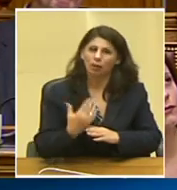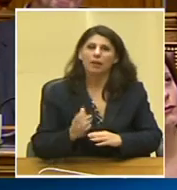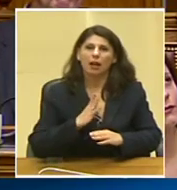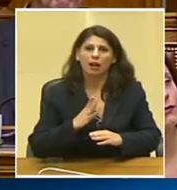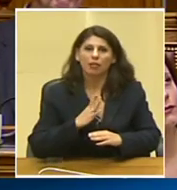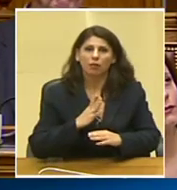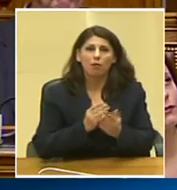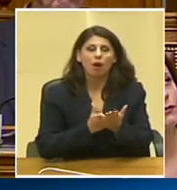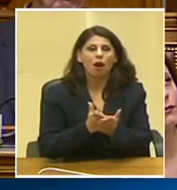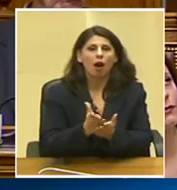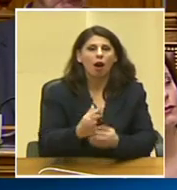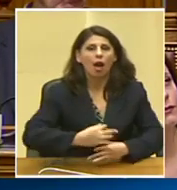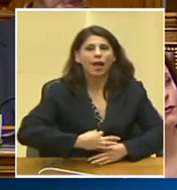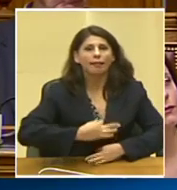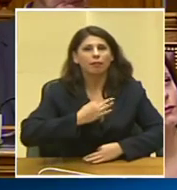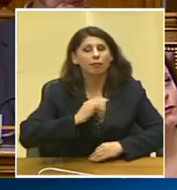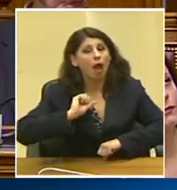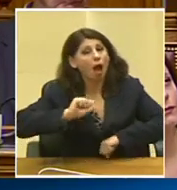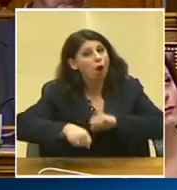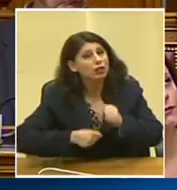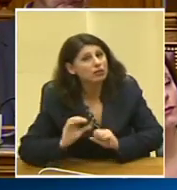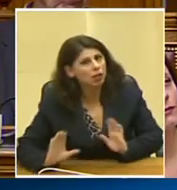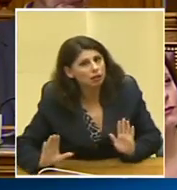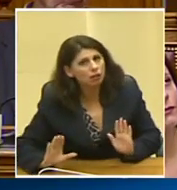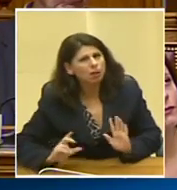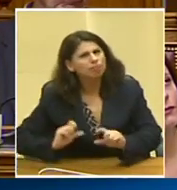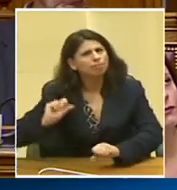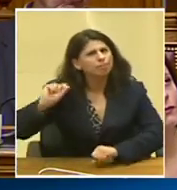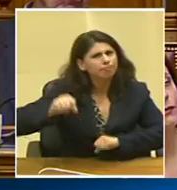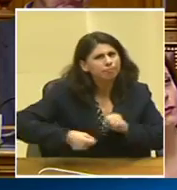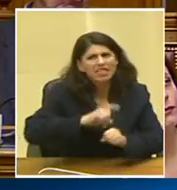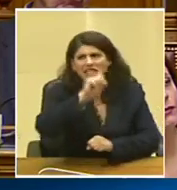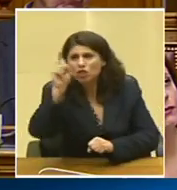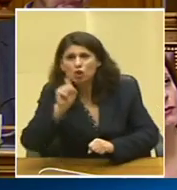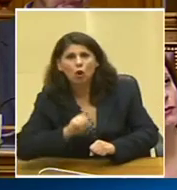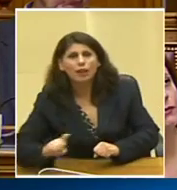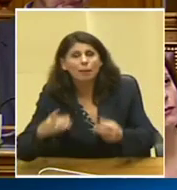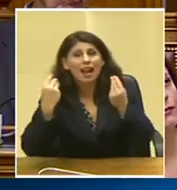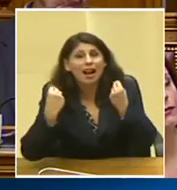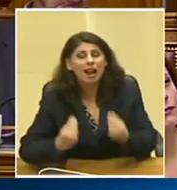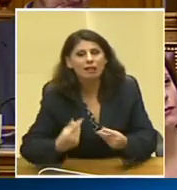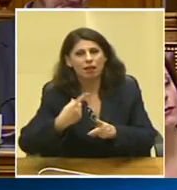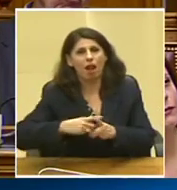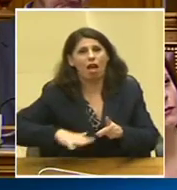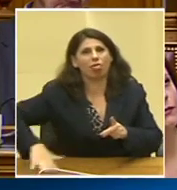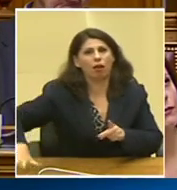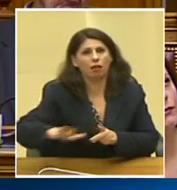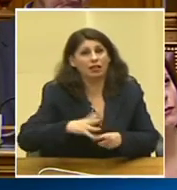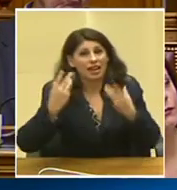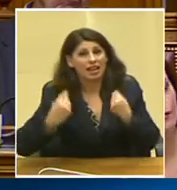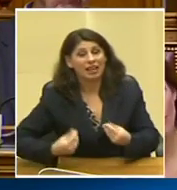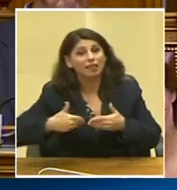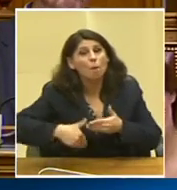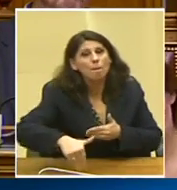άνθρωποι έντιμοι και αγωνιστές που πάλεψαν τα χρόνια της ζωής τους για μια καλύτερη Ελλάδα, για ένα καλύτερο μέλλον για αυτόν